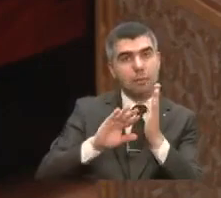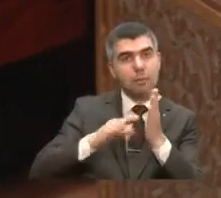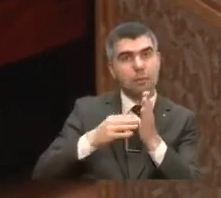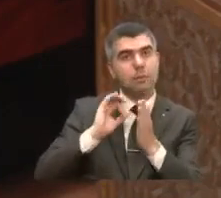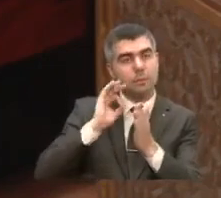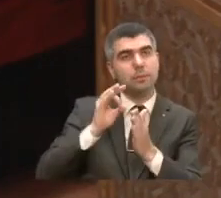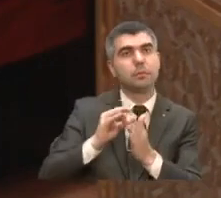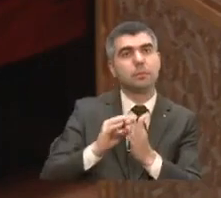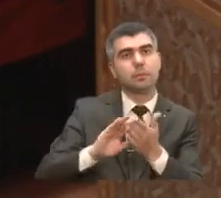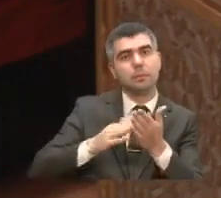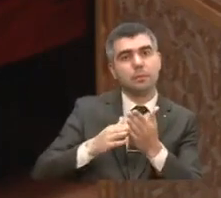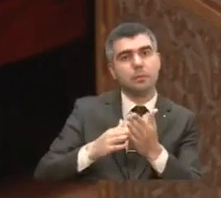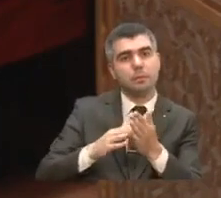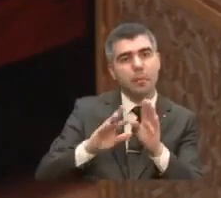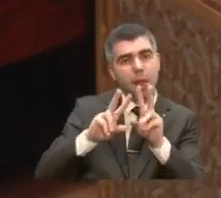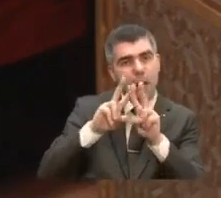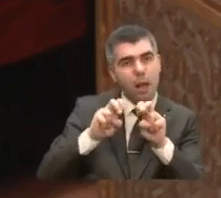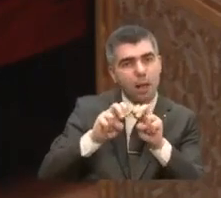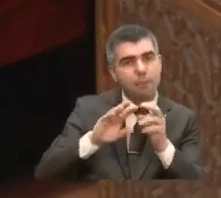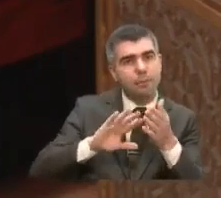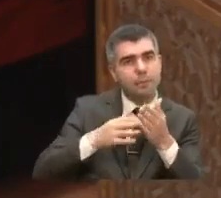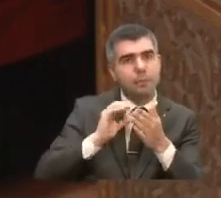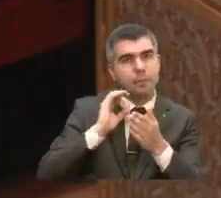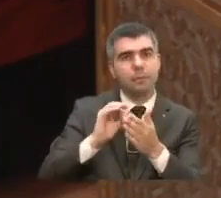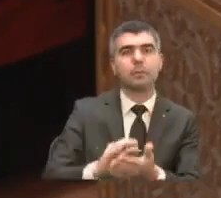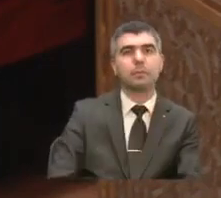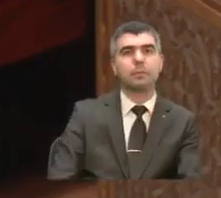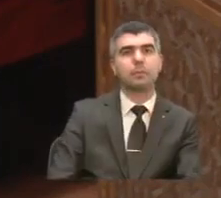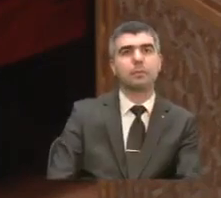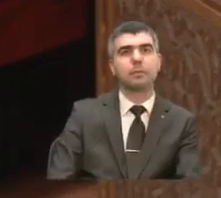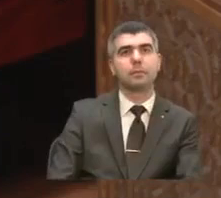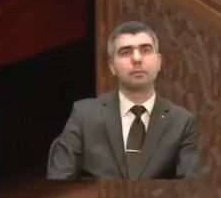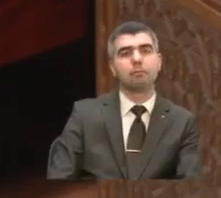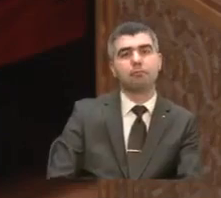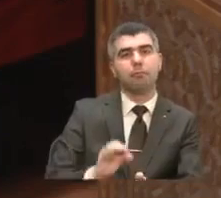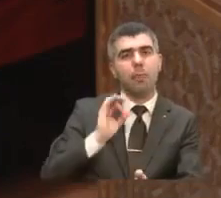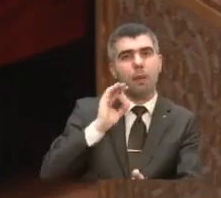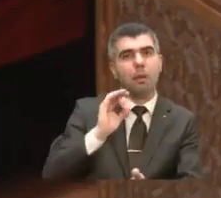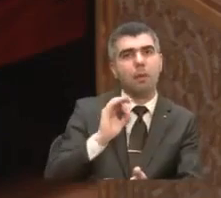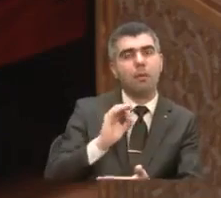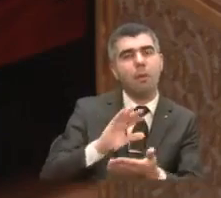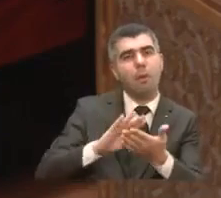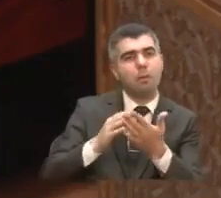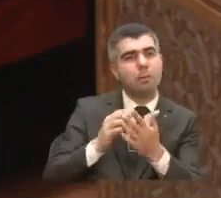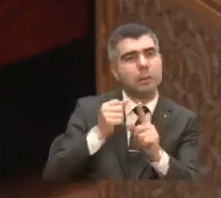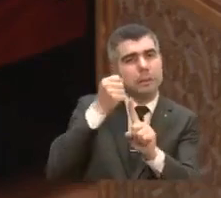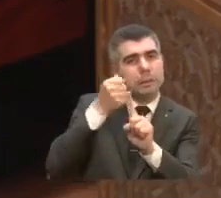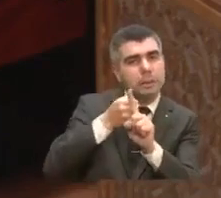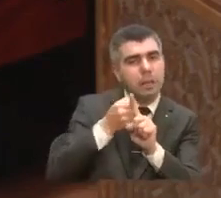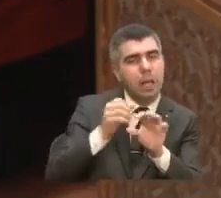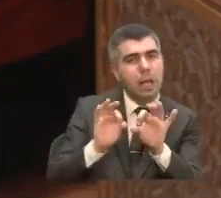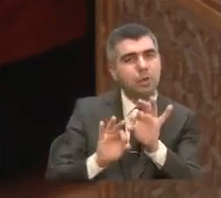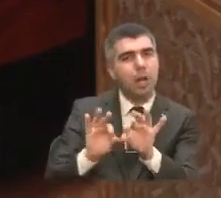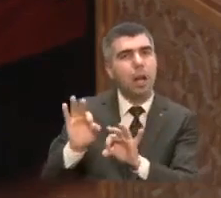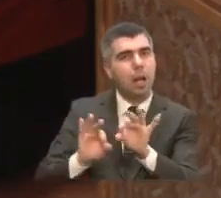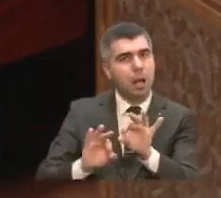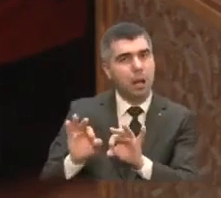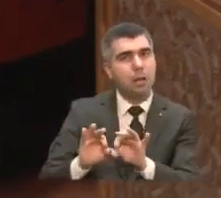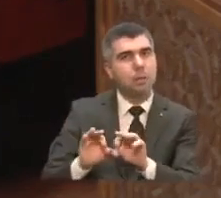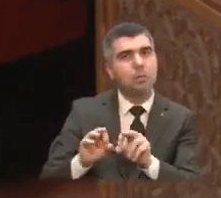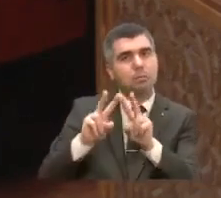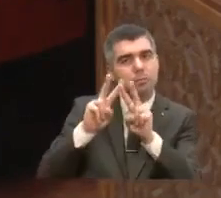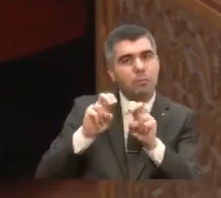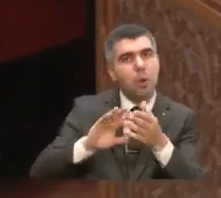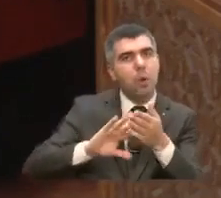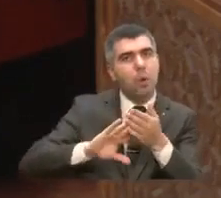واللي قام هذا الافتحاص الشامل، وفي إطار المدرسة ديال المعطيات ديالو قمنا بواحد العديد من الإجراءات، بالإضافة إلى الافتحاص ديال